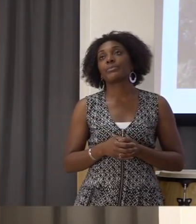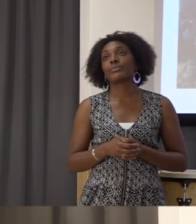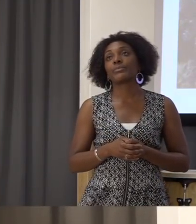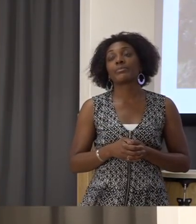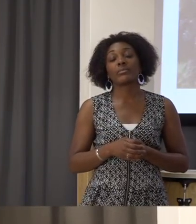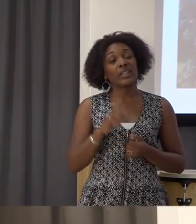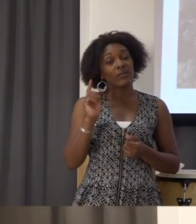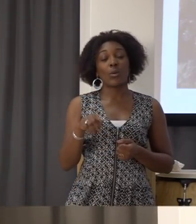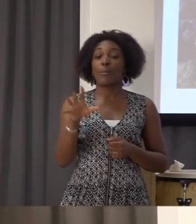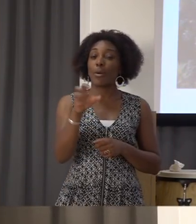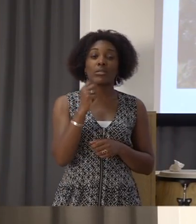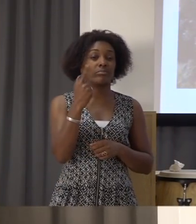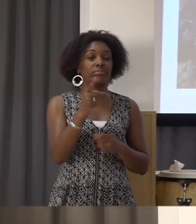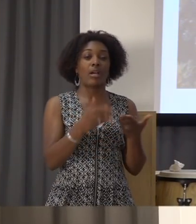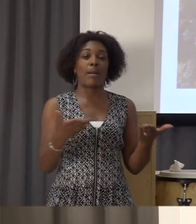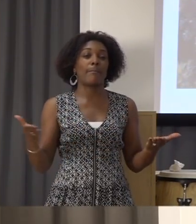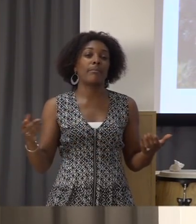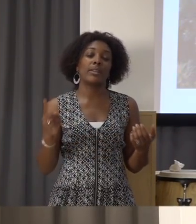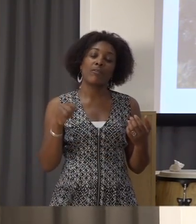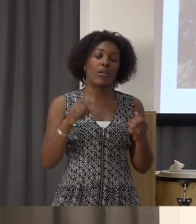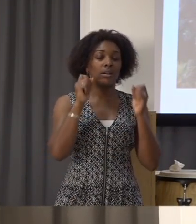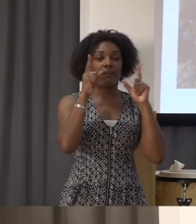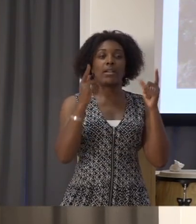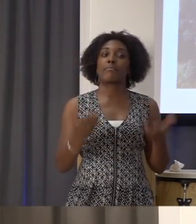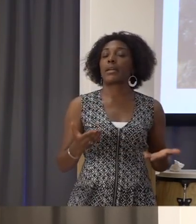Prenez vos armes. Il est temps.